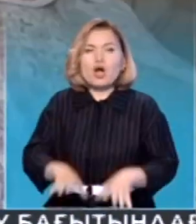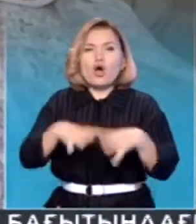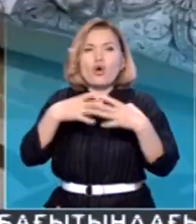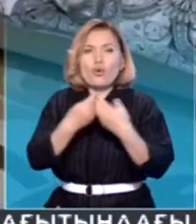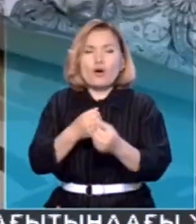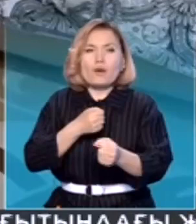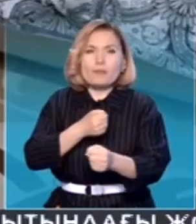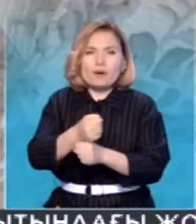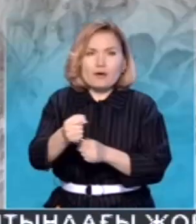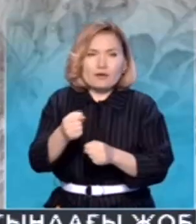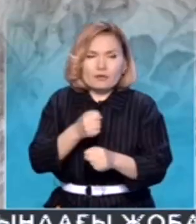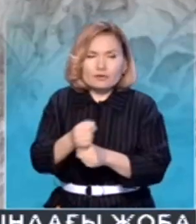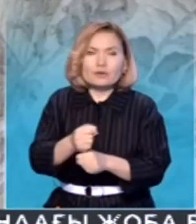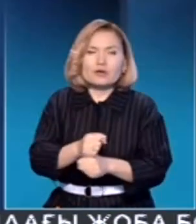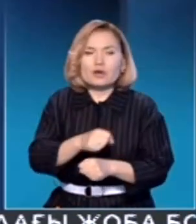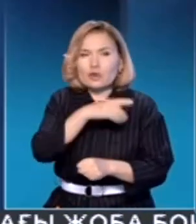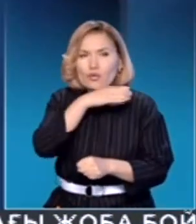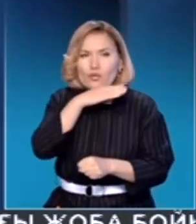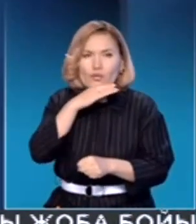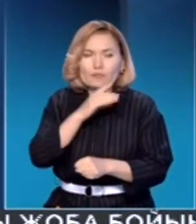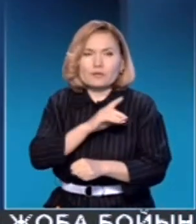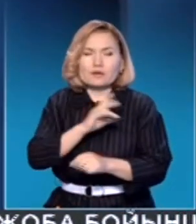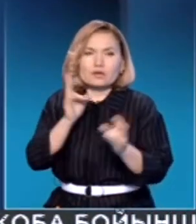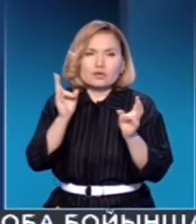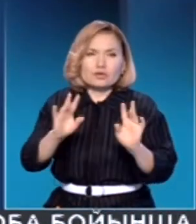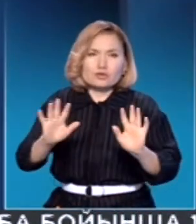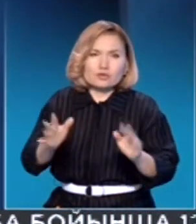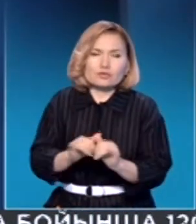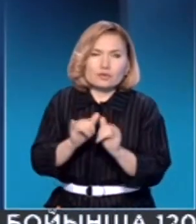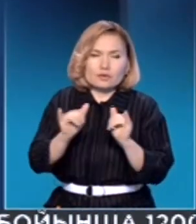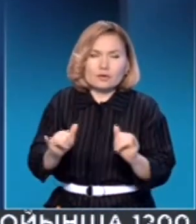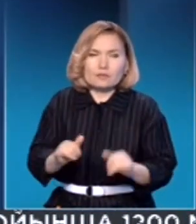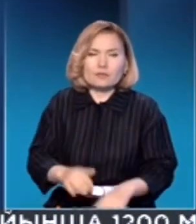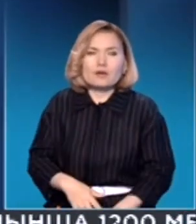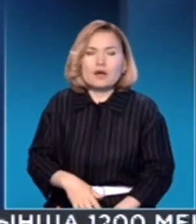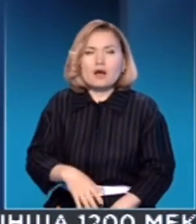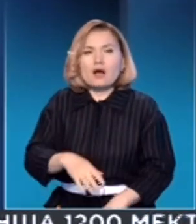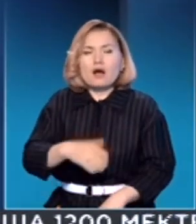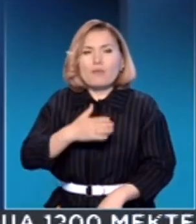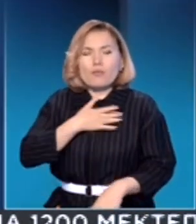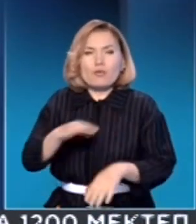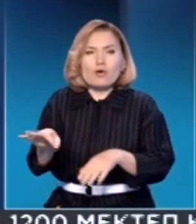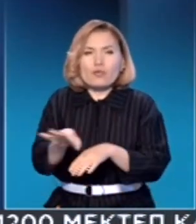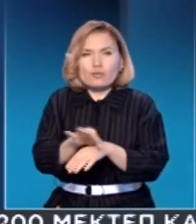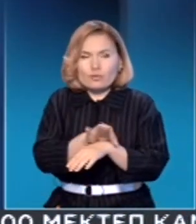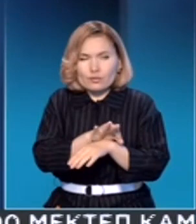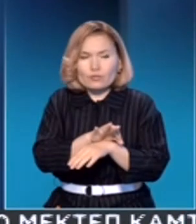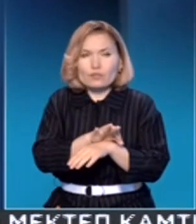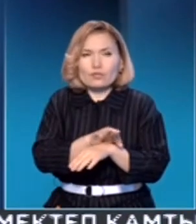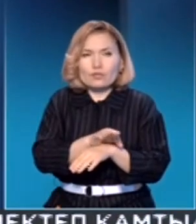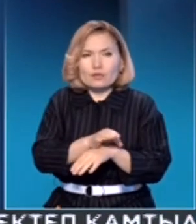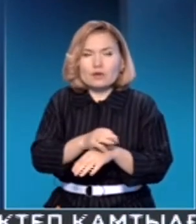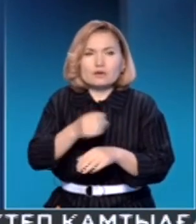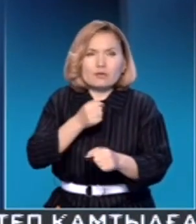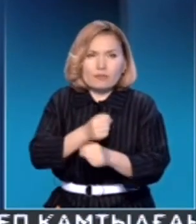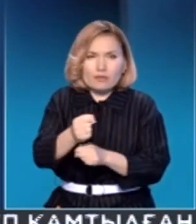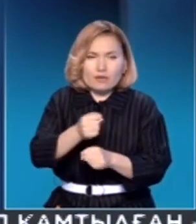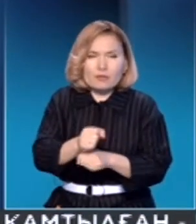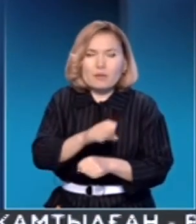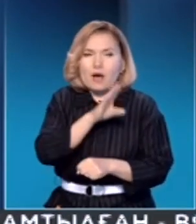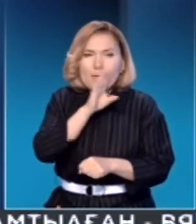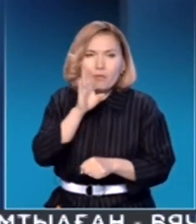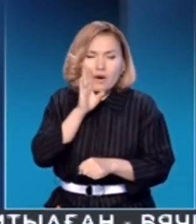Отбасындағы ұрып соғу көбейіп барады. Бұл жерде мен жолдасымның мамасында кінәсі көп болды. Көп